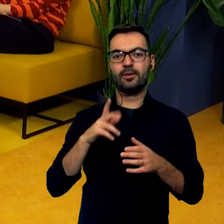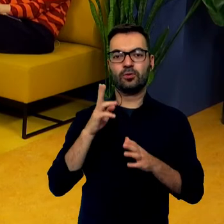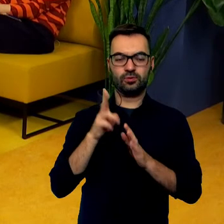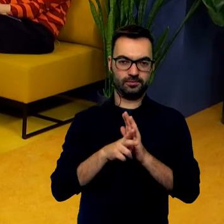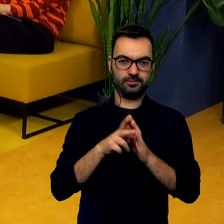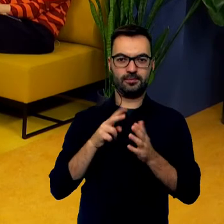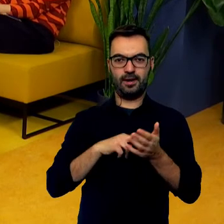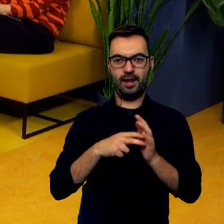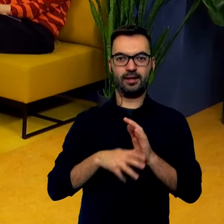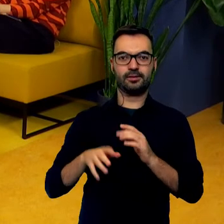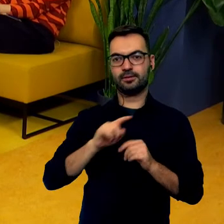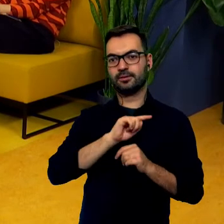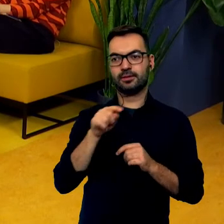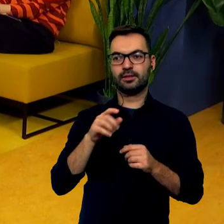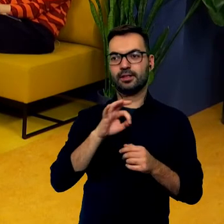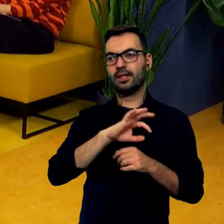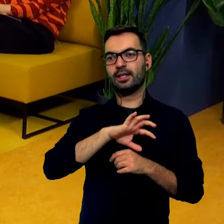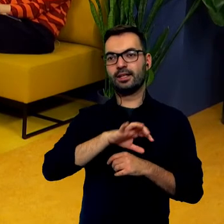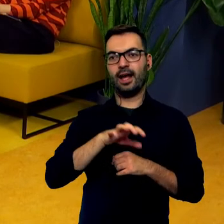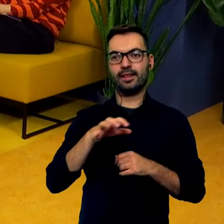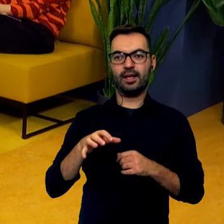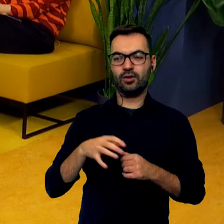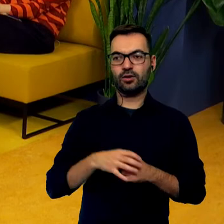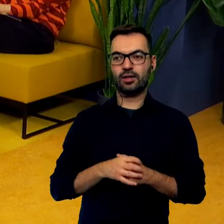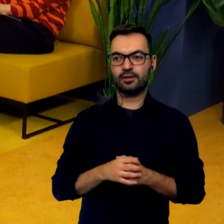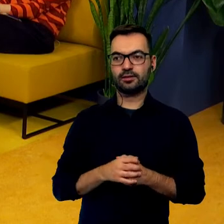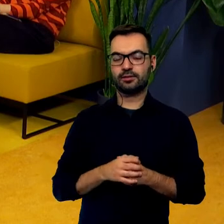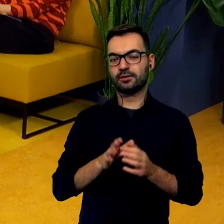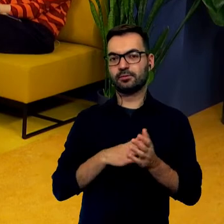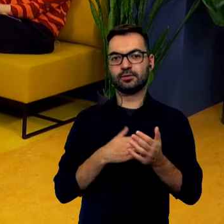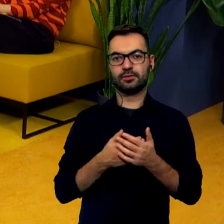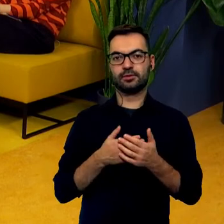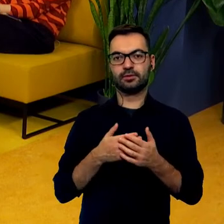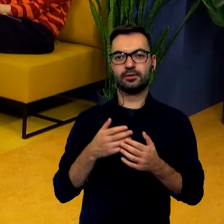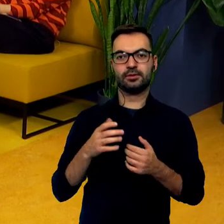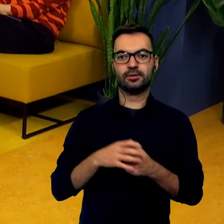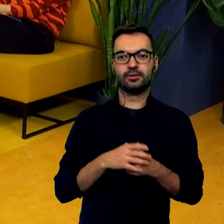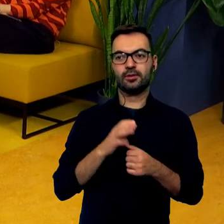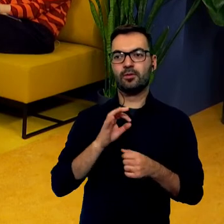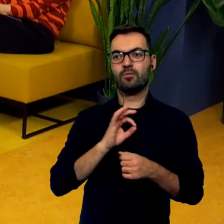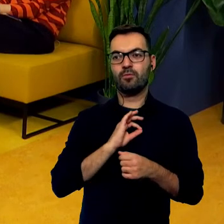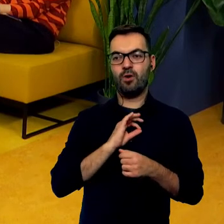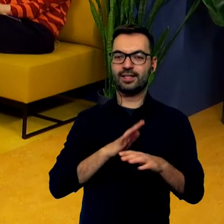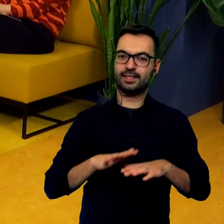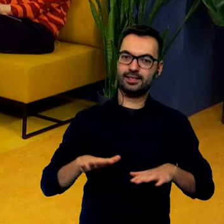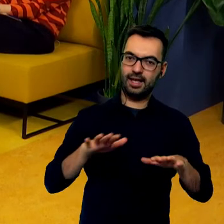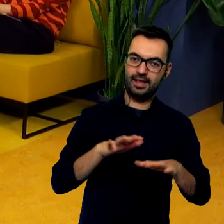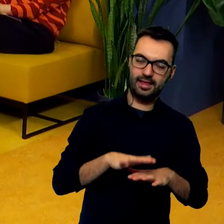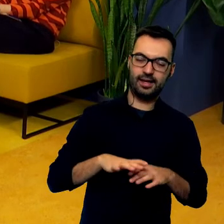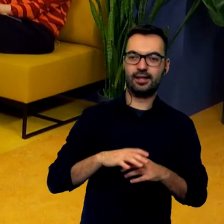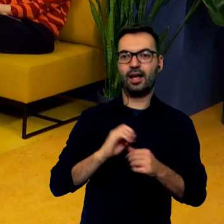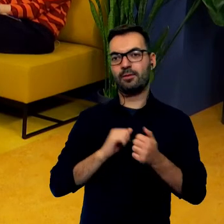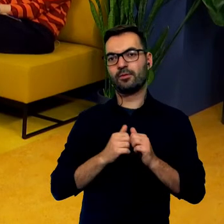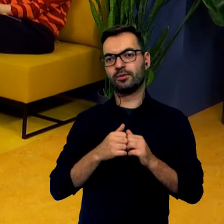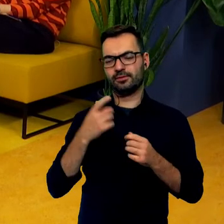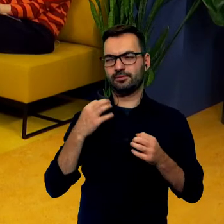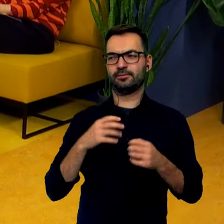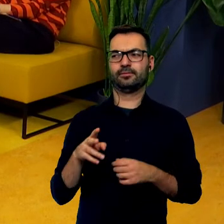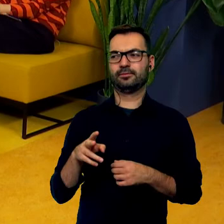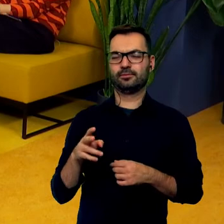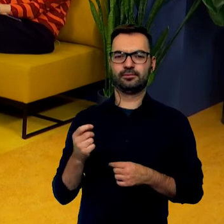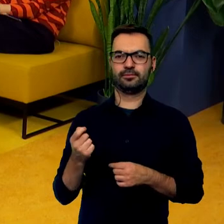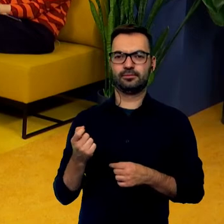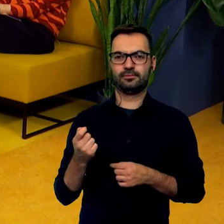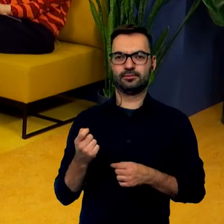plan i kategorie, które podnoszą właśnie typu, jak ja słyszę, że to już jest moja scena, albo to się zastanawiam